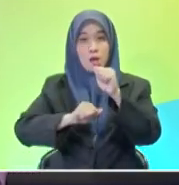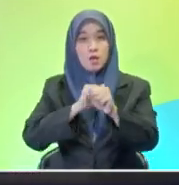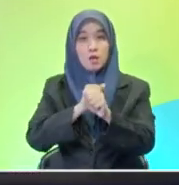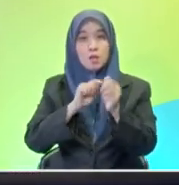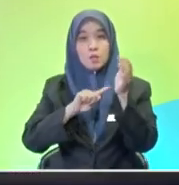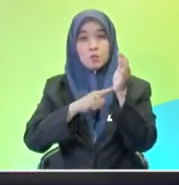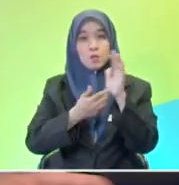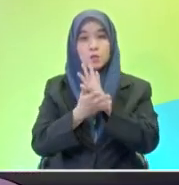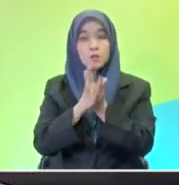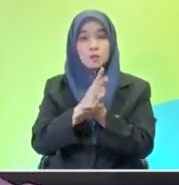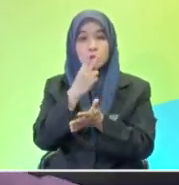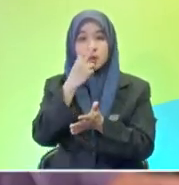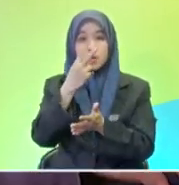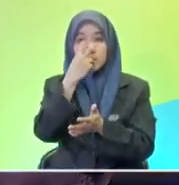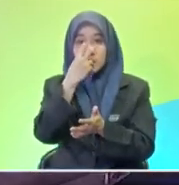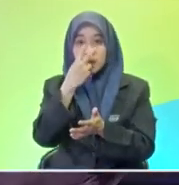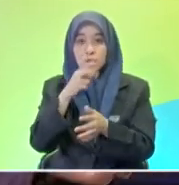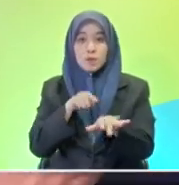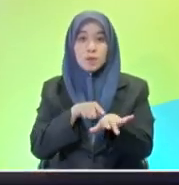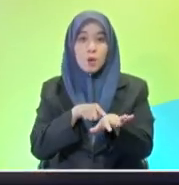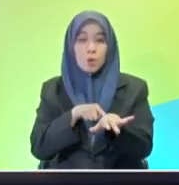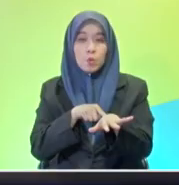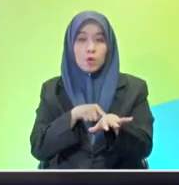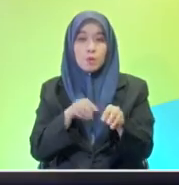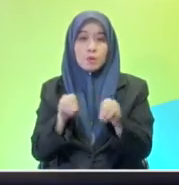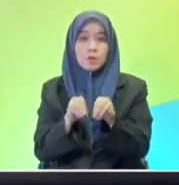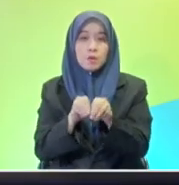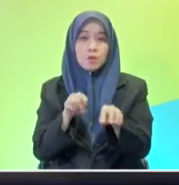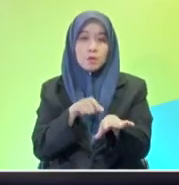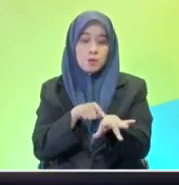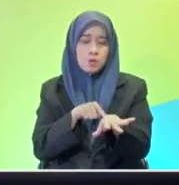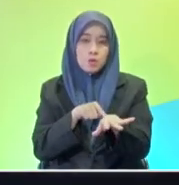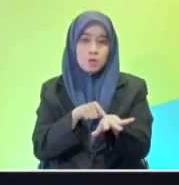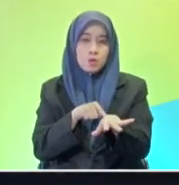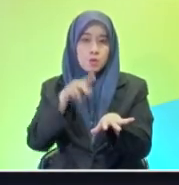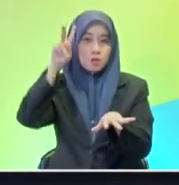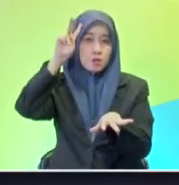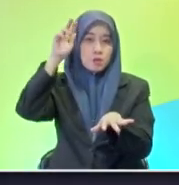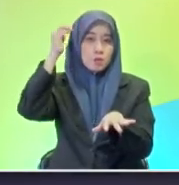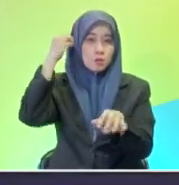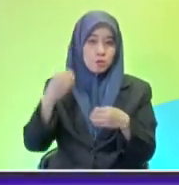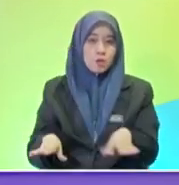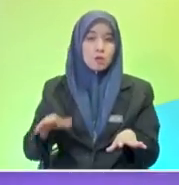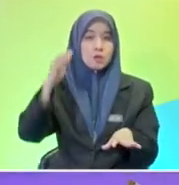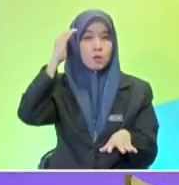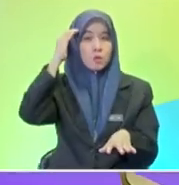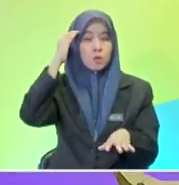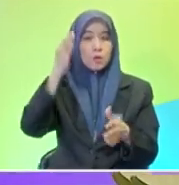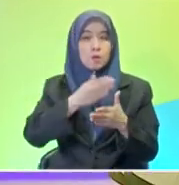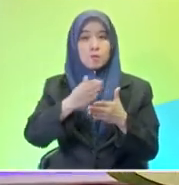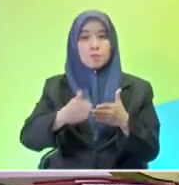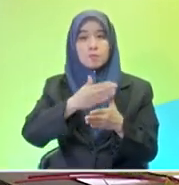kita dah buat perematian terhadap daun macam-macam daun yang Cikgu Wani bawa hari ini dan abang Kris pun dah boleh membahagikan